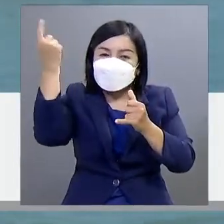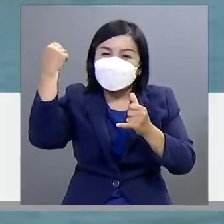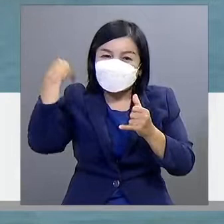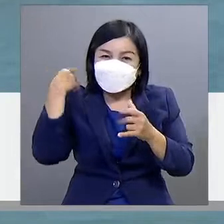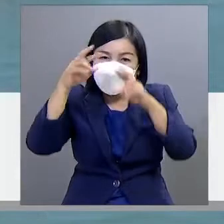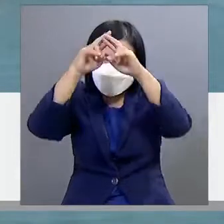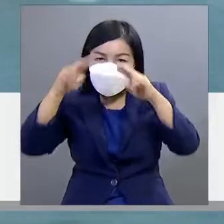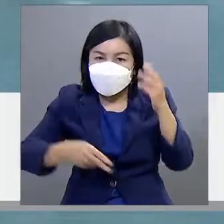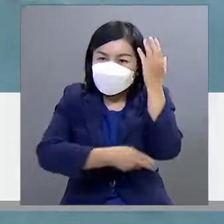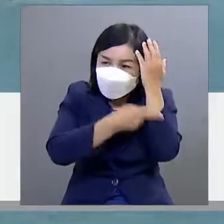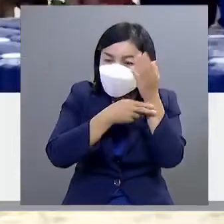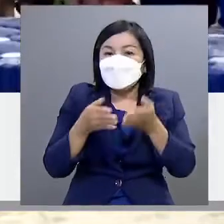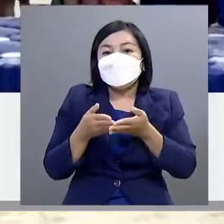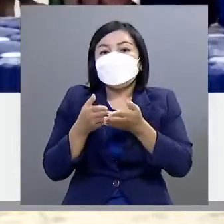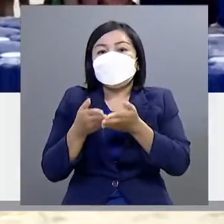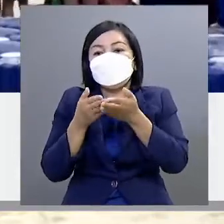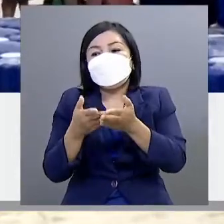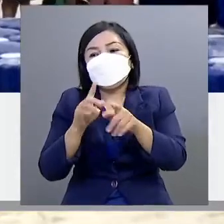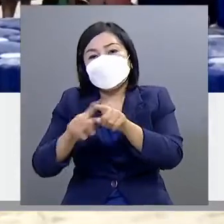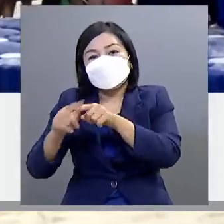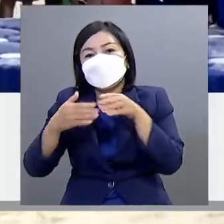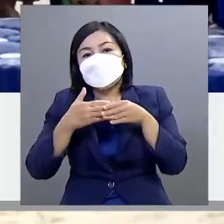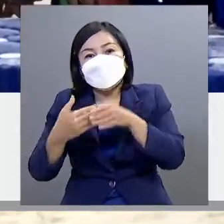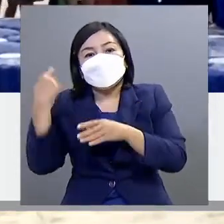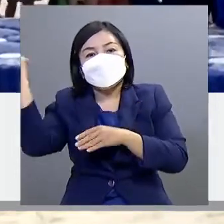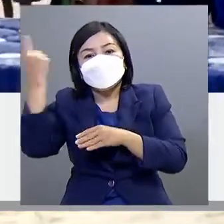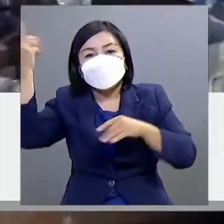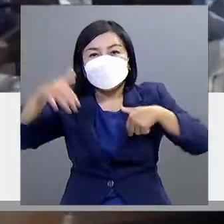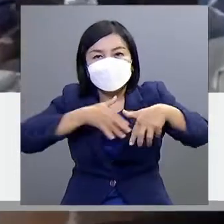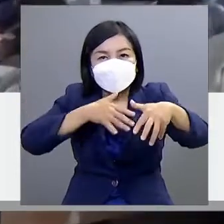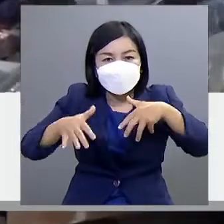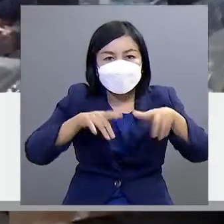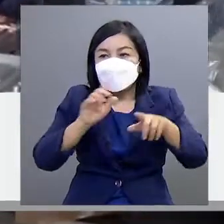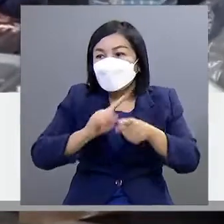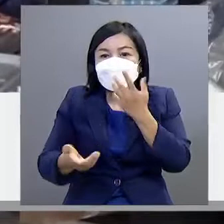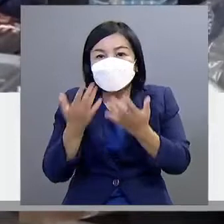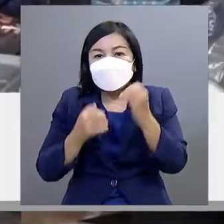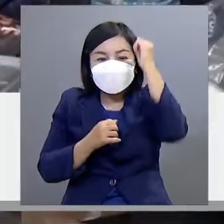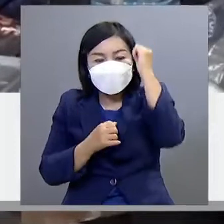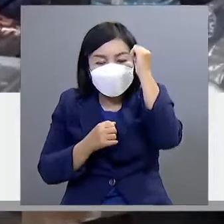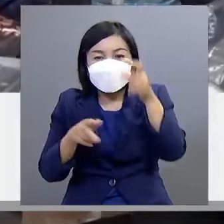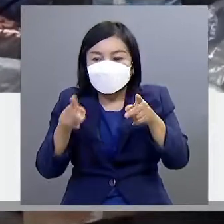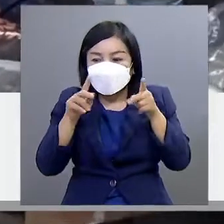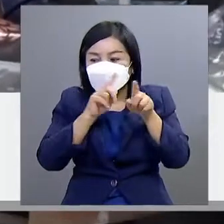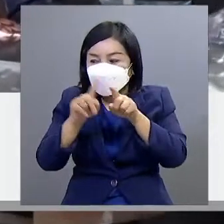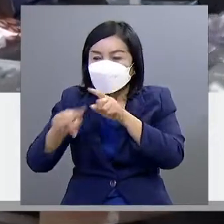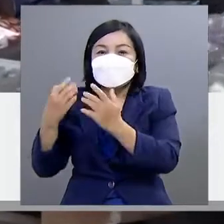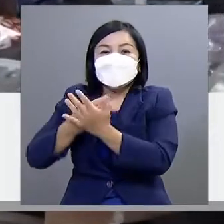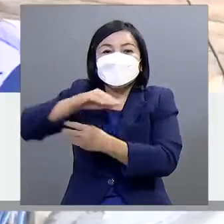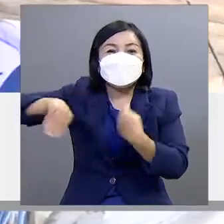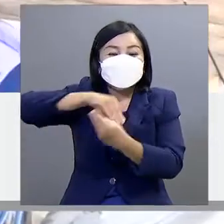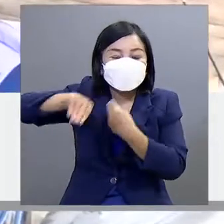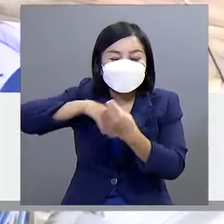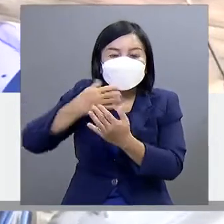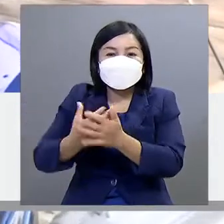อร์รี่เรือประมงนำเที่ยวของชาวบ้านรวมถึงรถโดยสารบนเกาะมีงานกันมากขึ้นแต่กลุ่มชาวเล